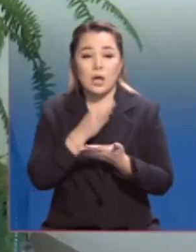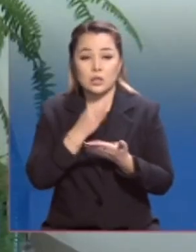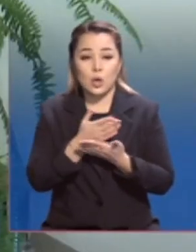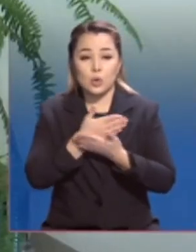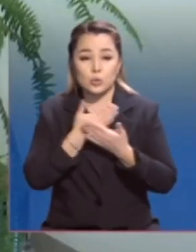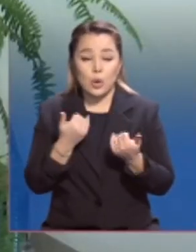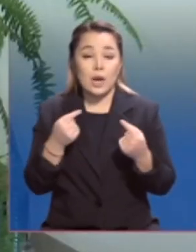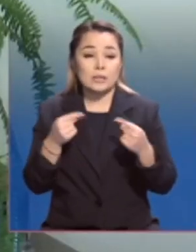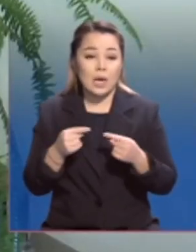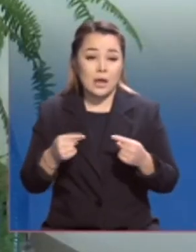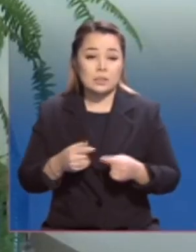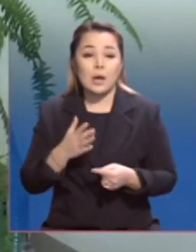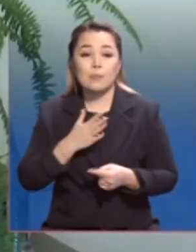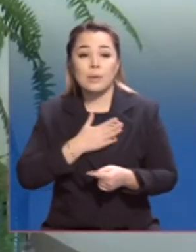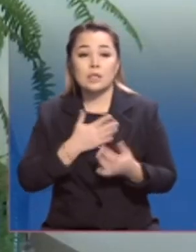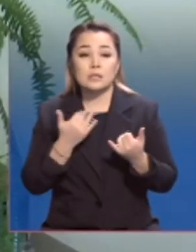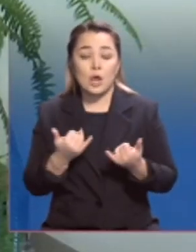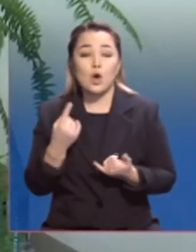нақты бізде